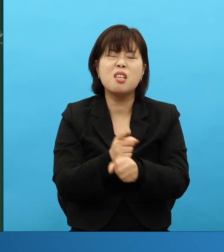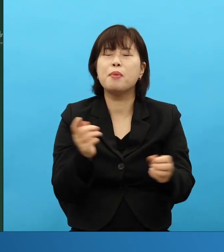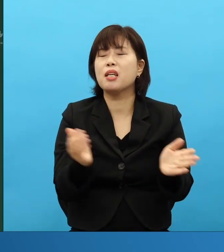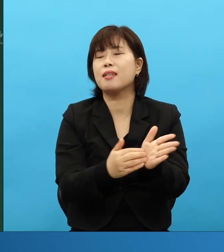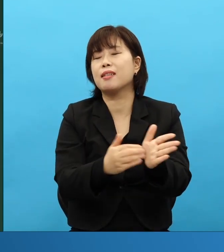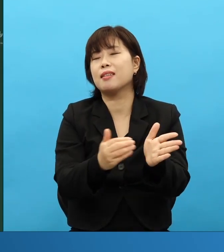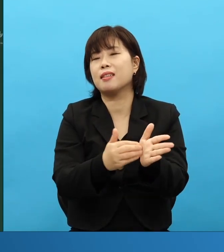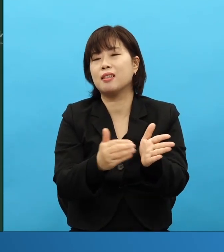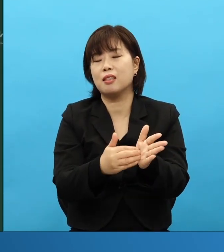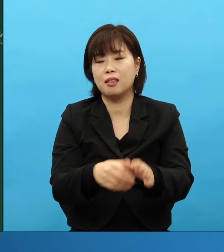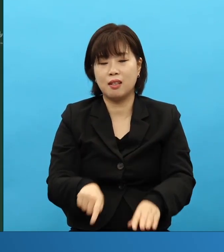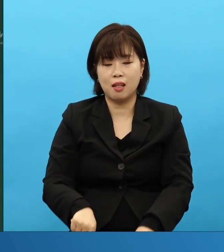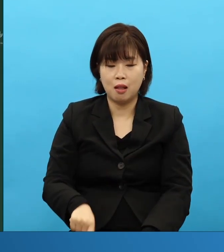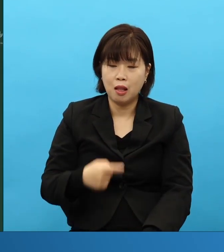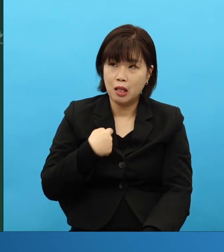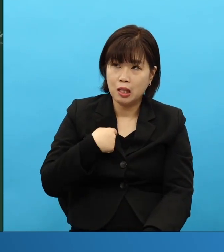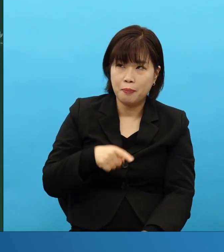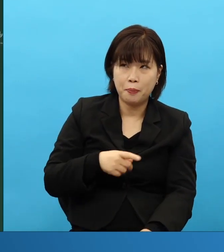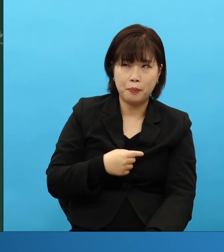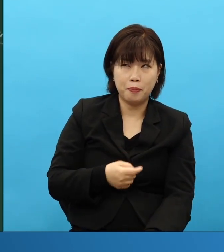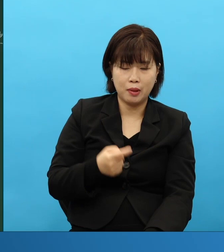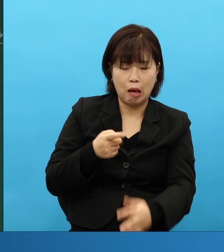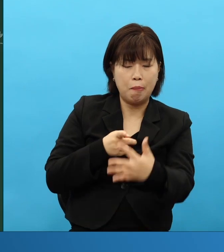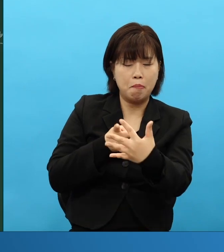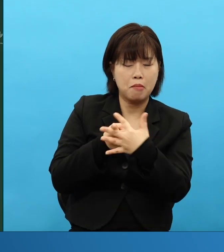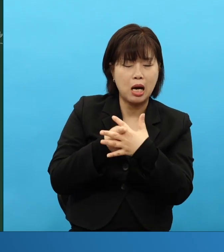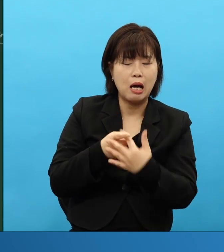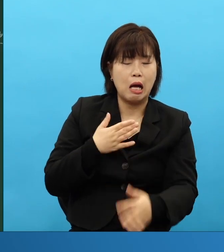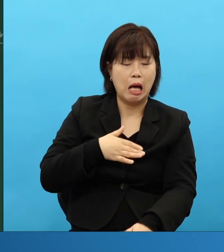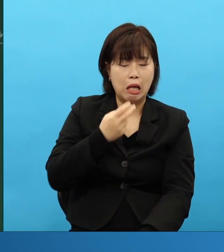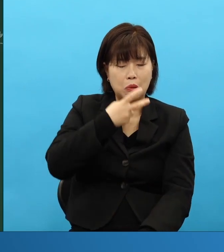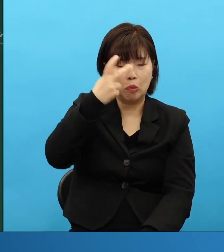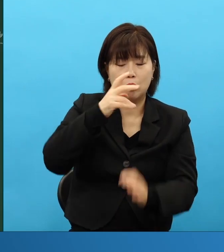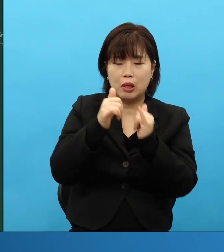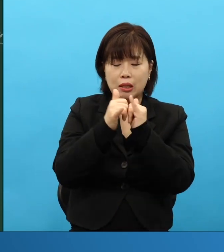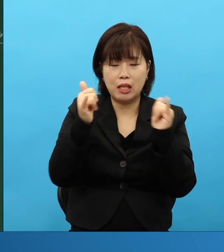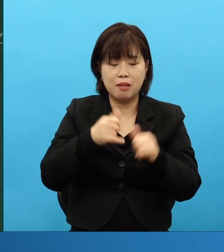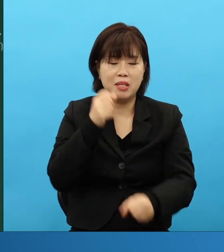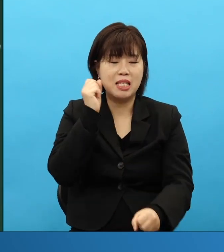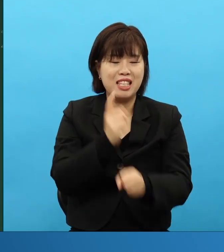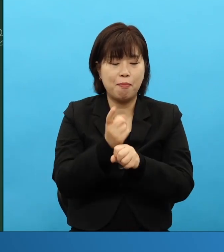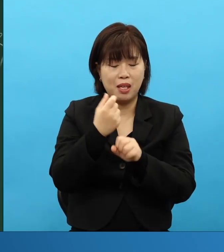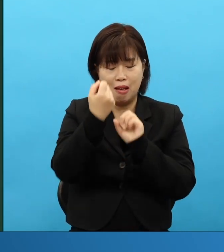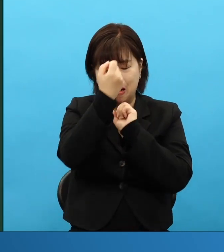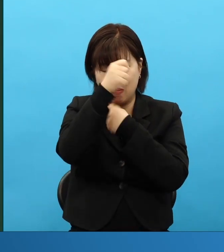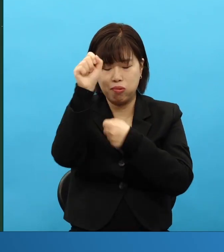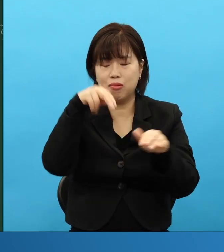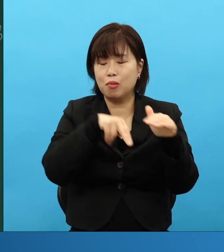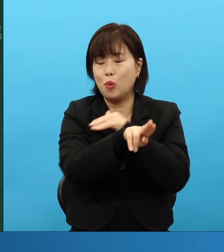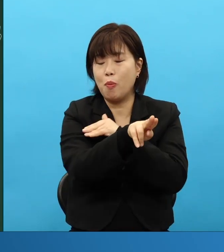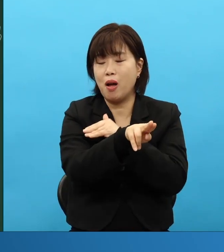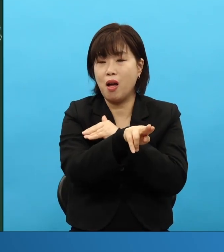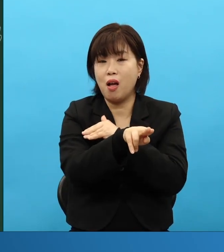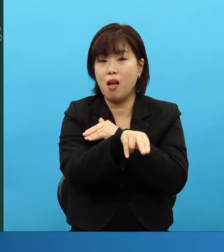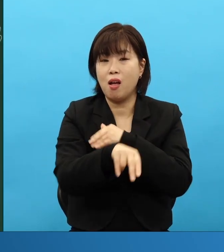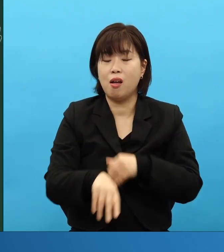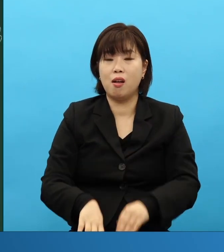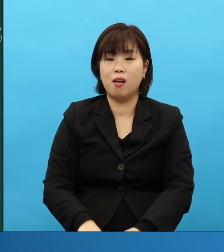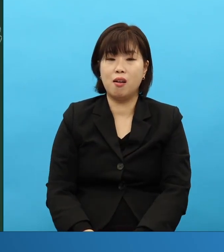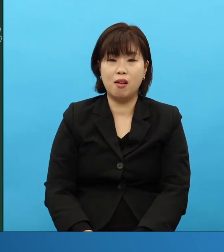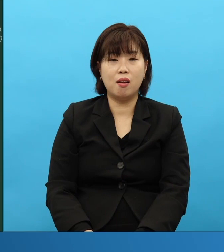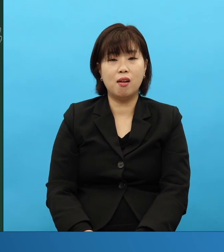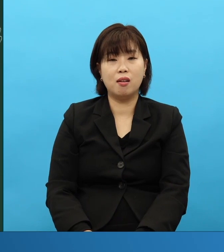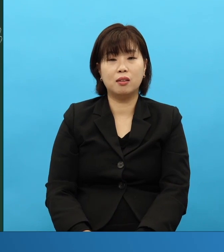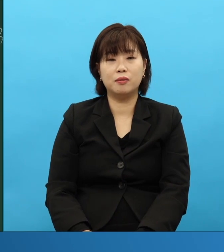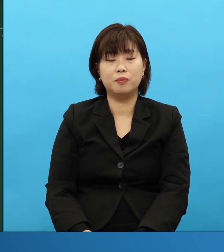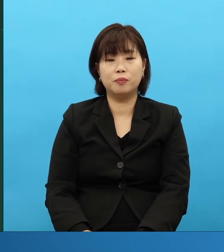똑똑한 사람 다 도망갔어. All the smart people had run away 안 죽으려고. because they didn't want to die. 이미 여러분들이 진짜 렘드